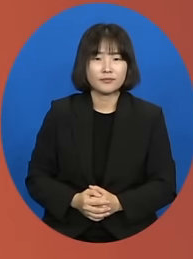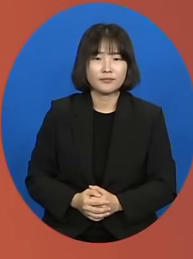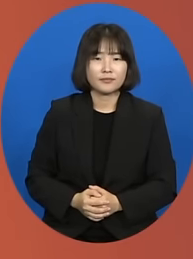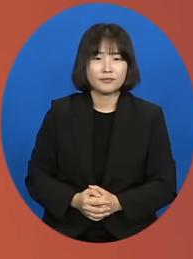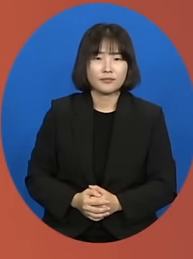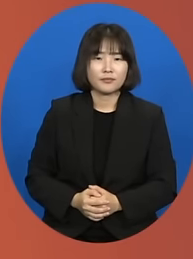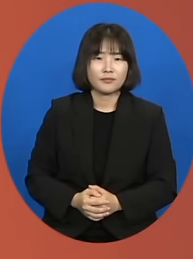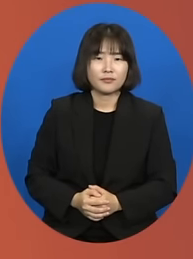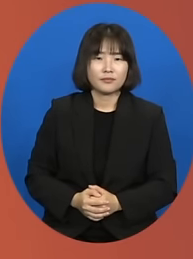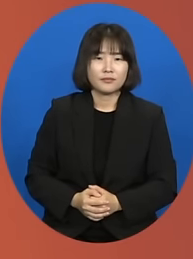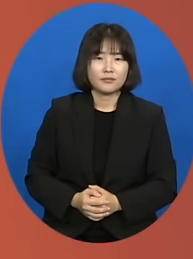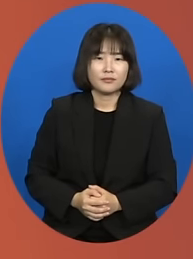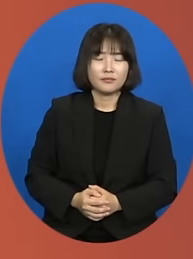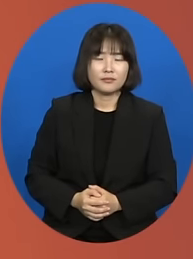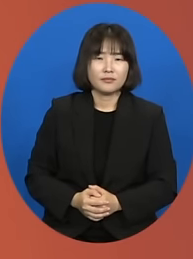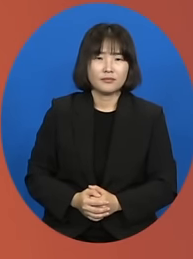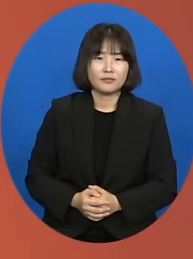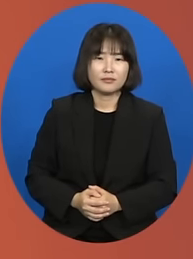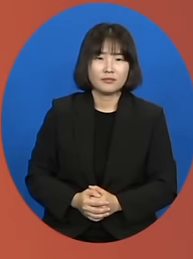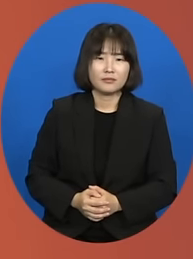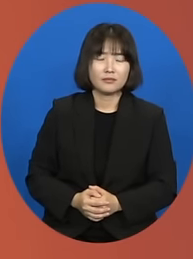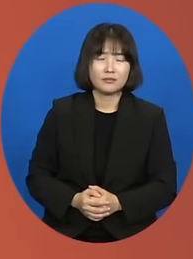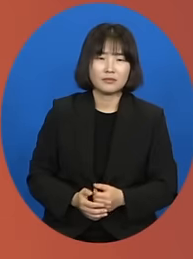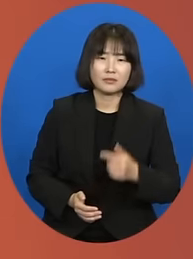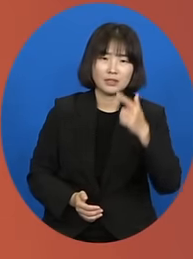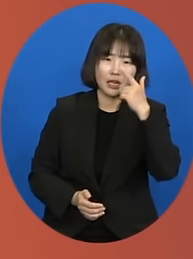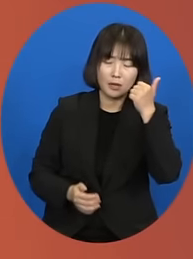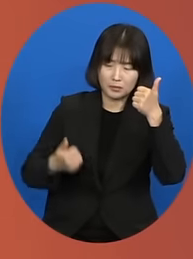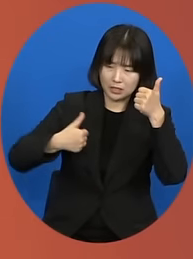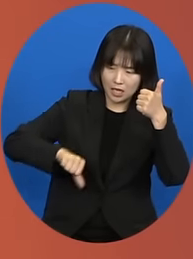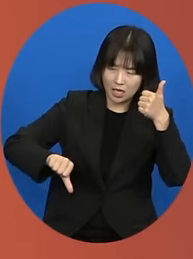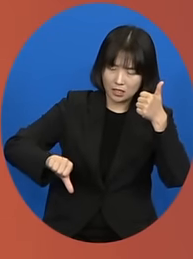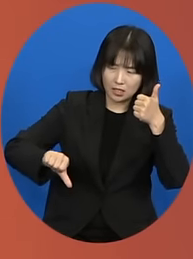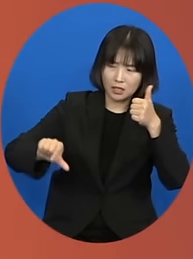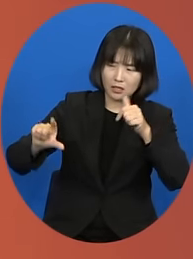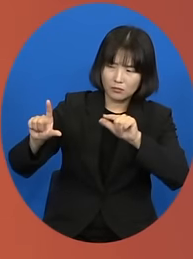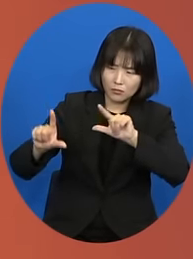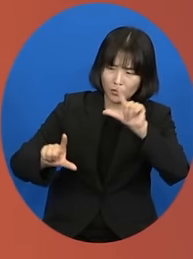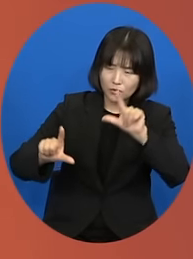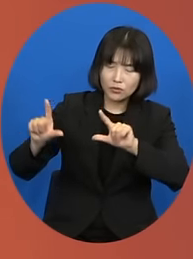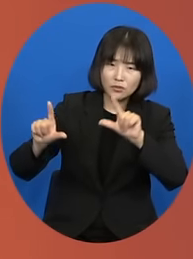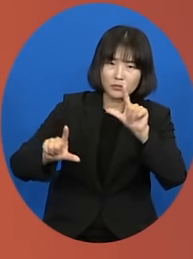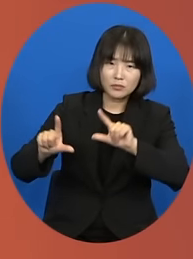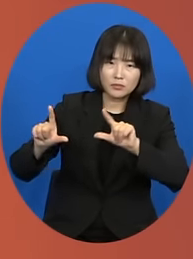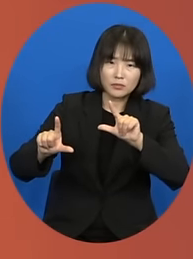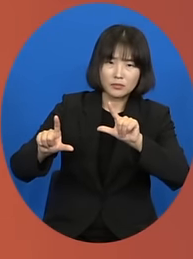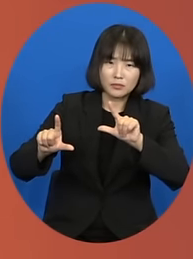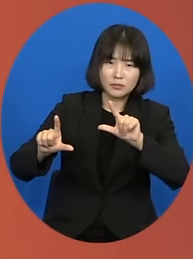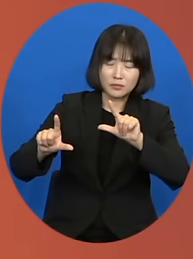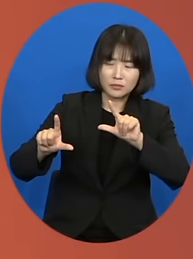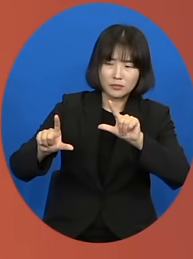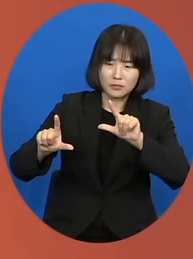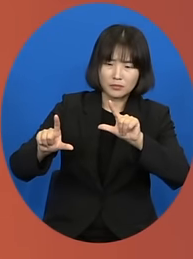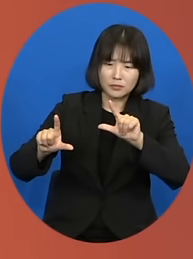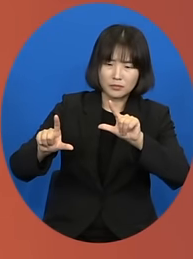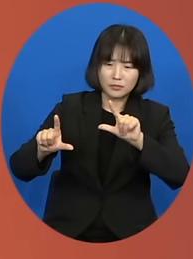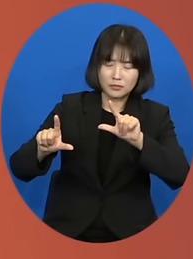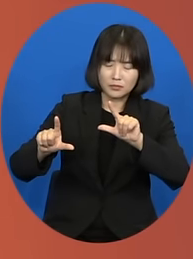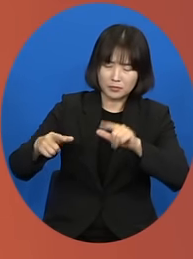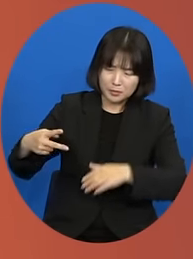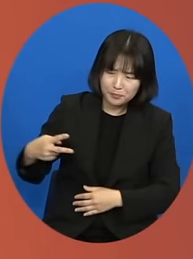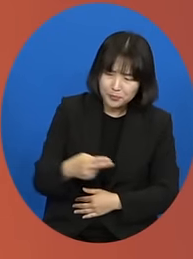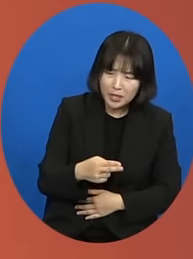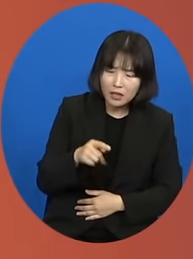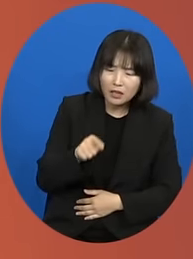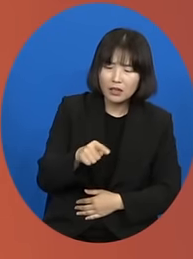그것은 단절, 아버지의 아들의 모습에서 단절된 것은 곧 사망을 상징하고 있기 때문에